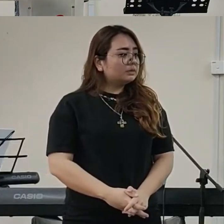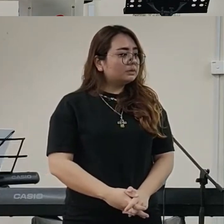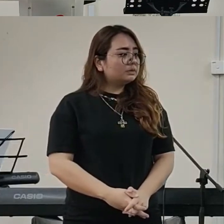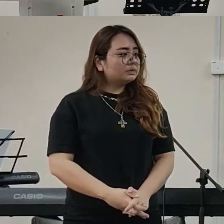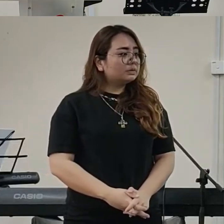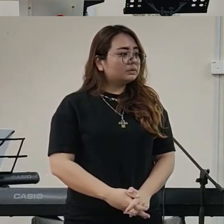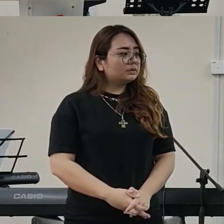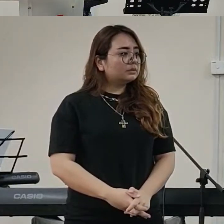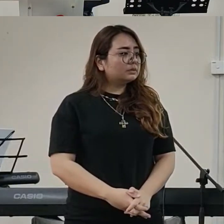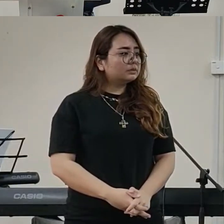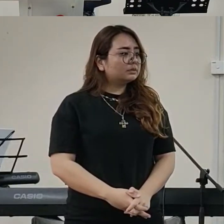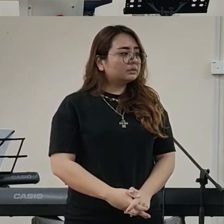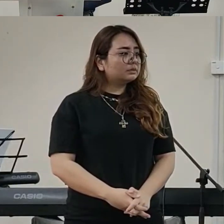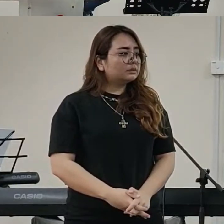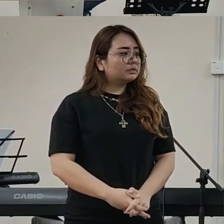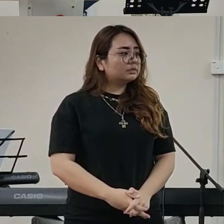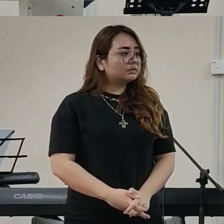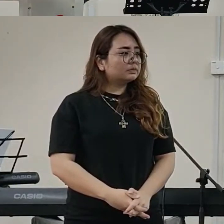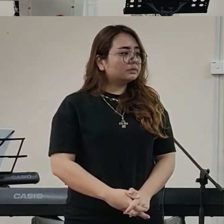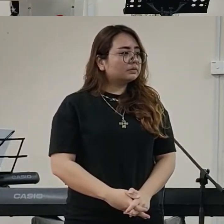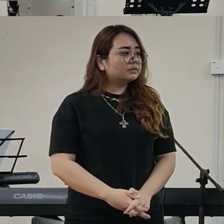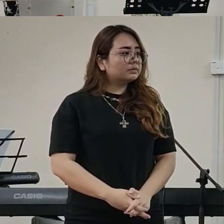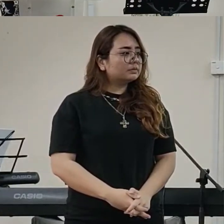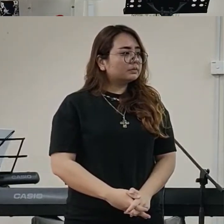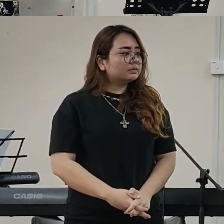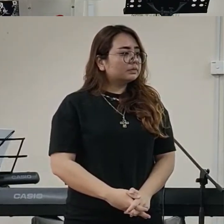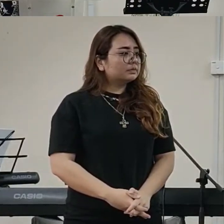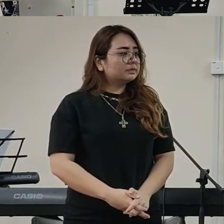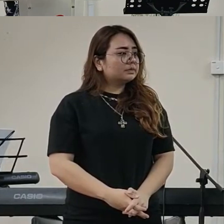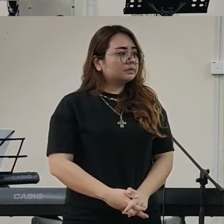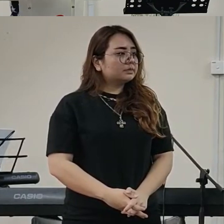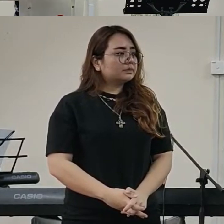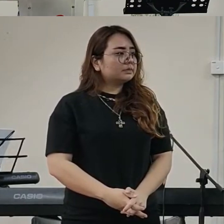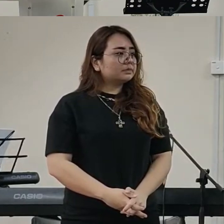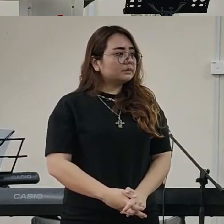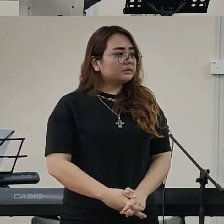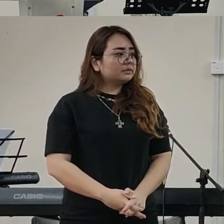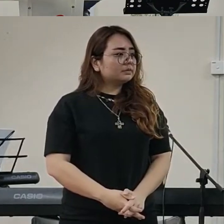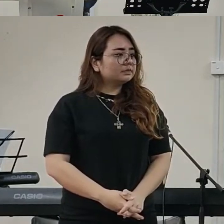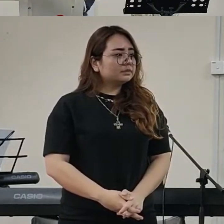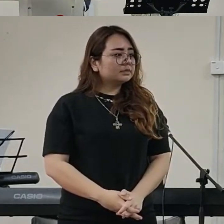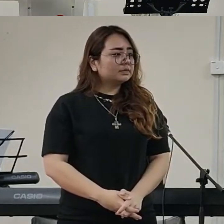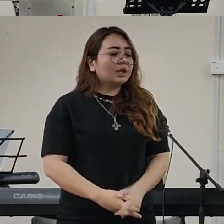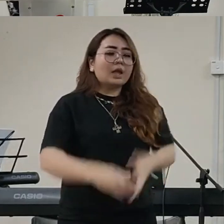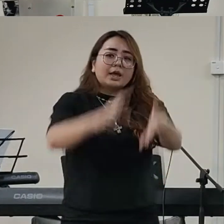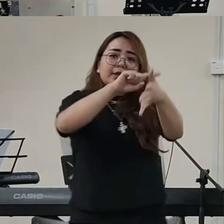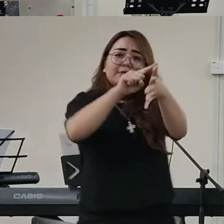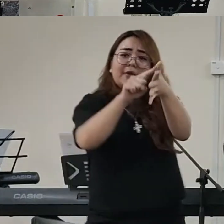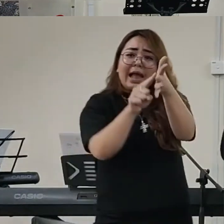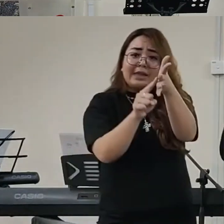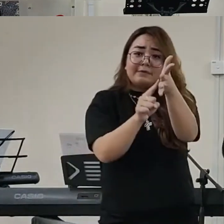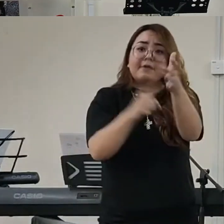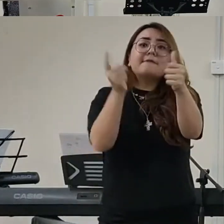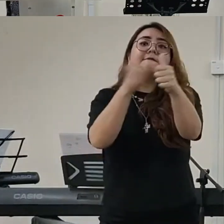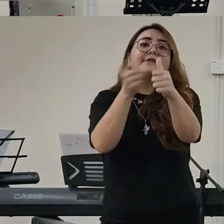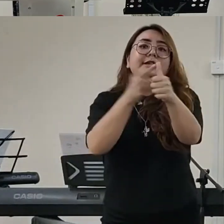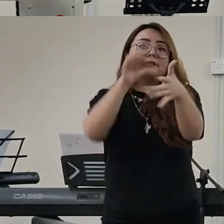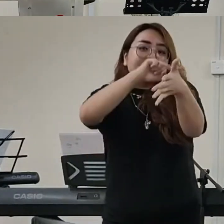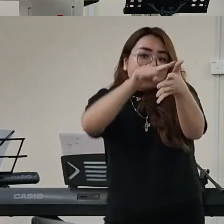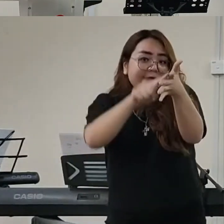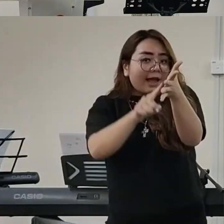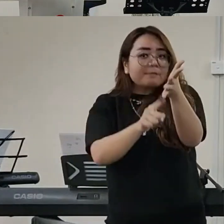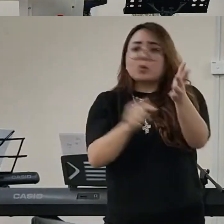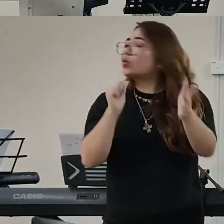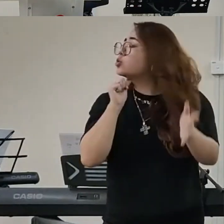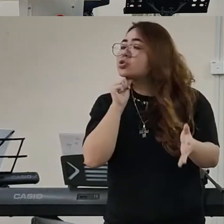the Torah.Okay, it's not part of the Pentateuch. It's not part of the Book of Law. 那我们的就是在圣经里